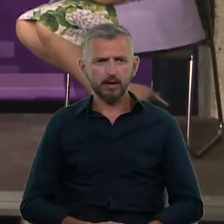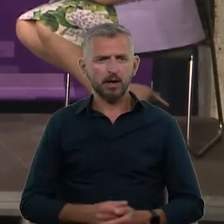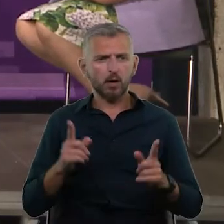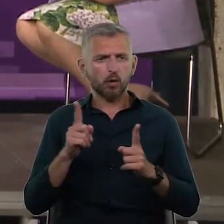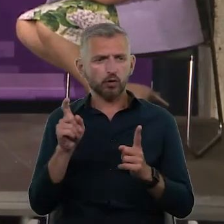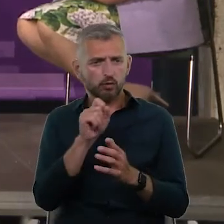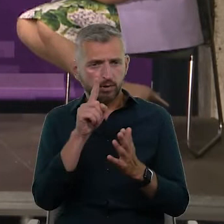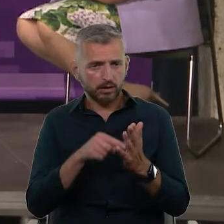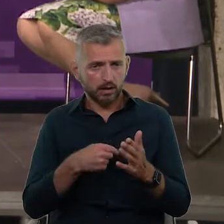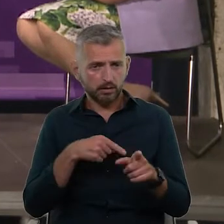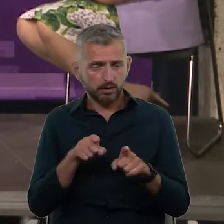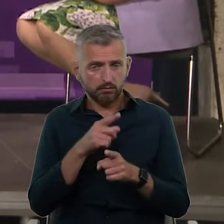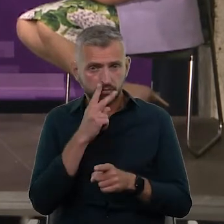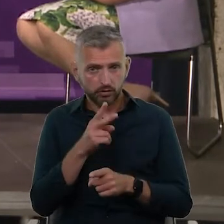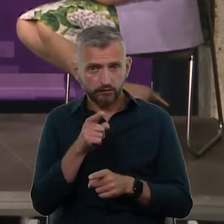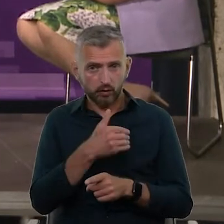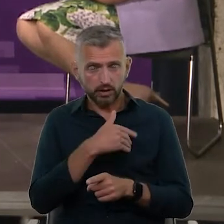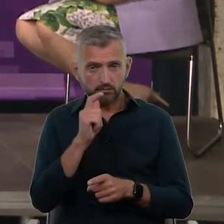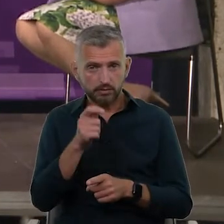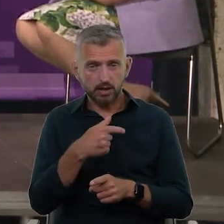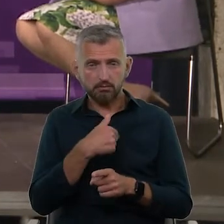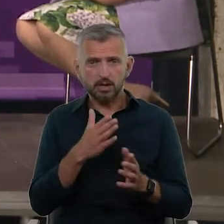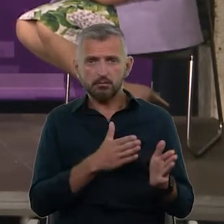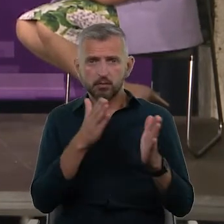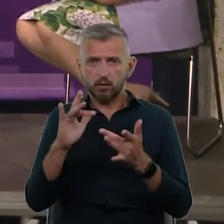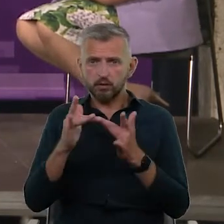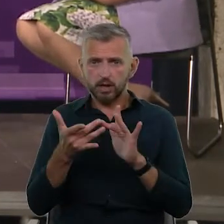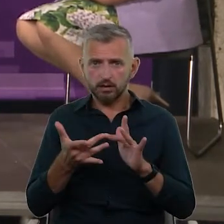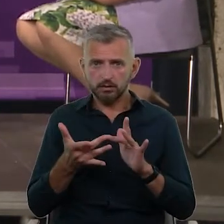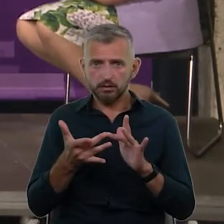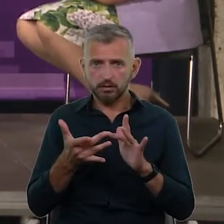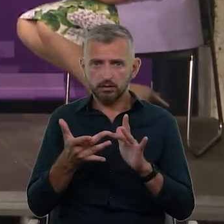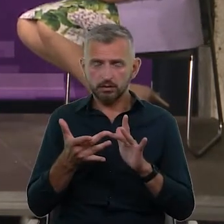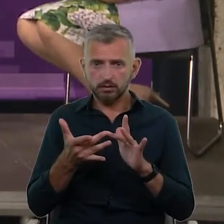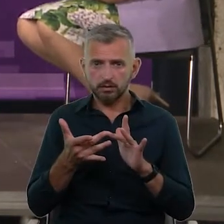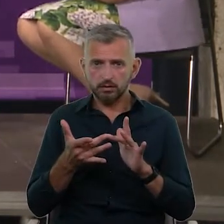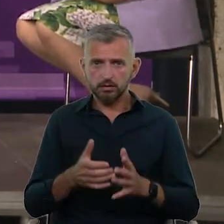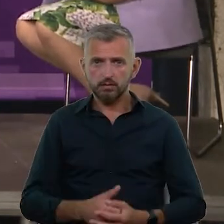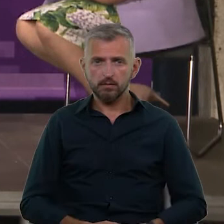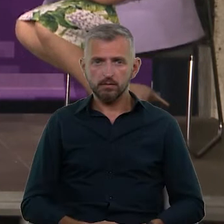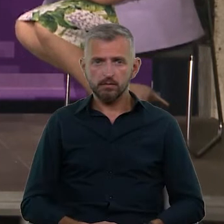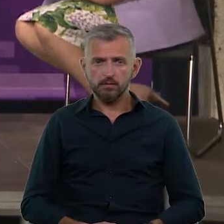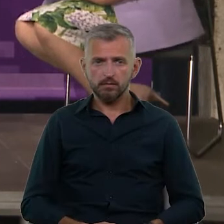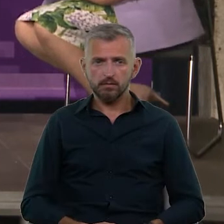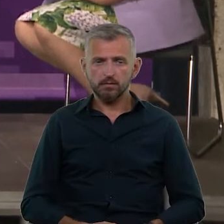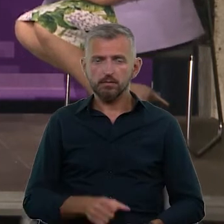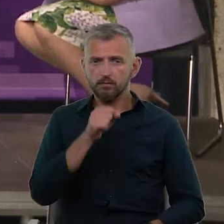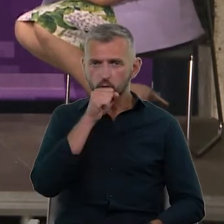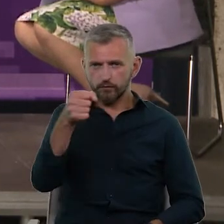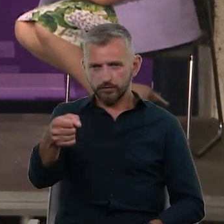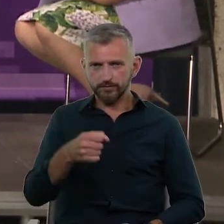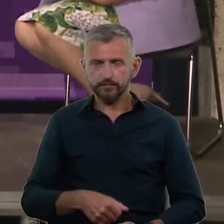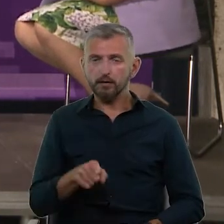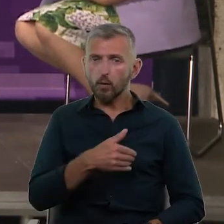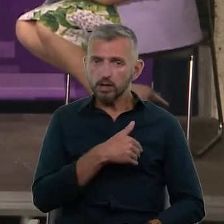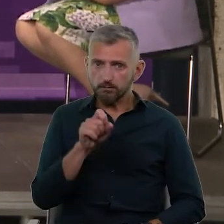Коротко питання, я так бачу, да, як ви хотіли задати, і ми переходимо онлайн. Можна, якщо можна, мікрофон. Дякую. Ви